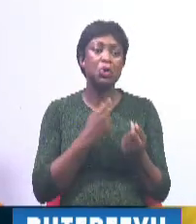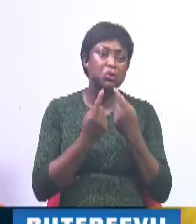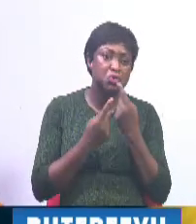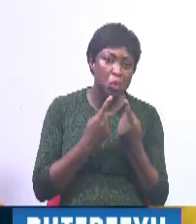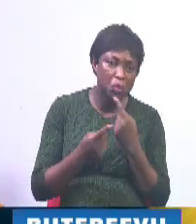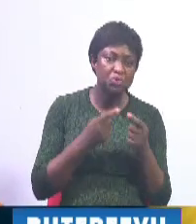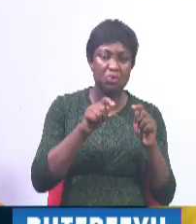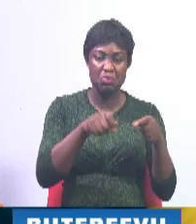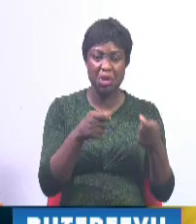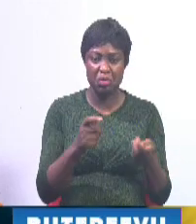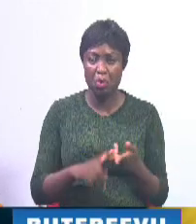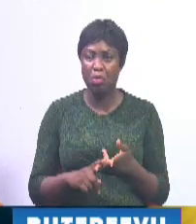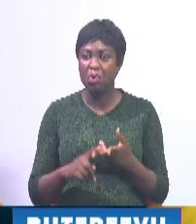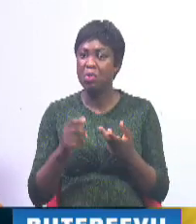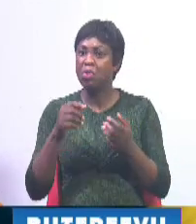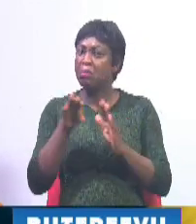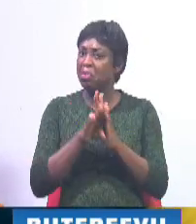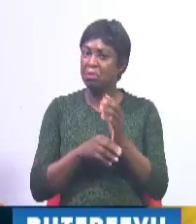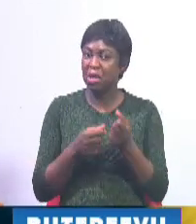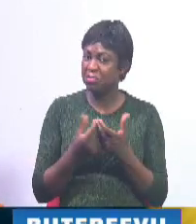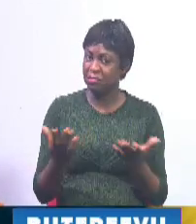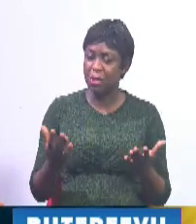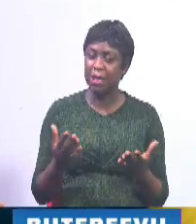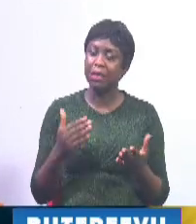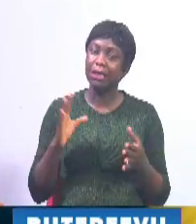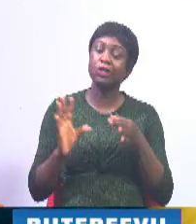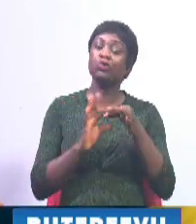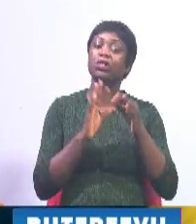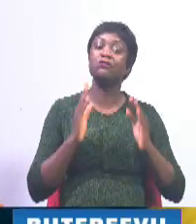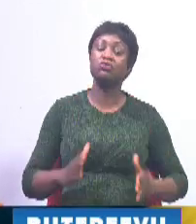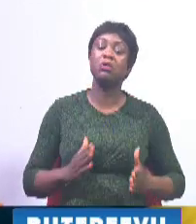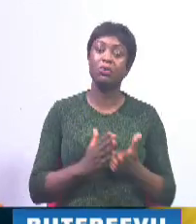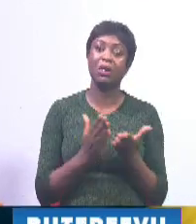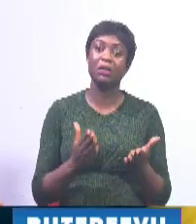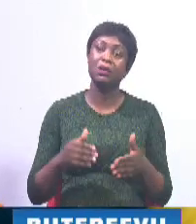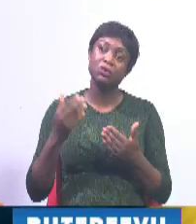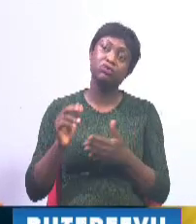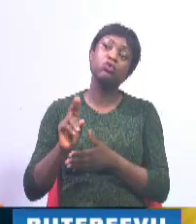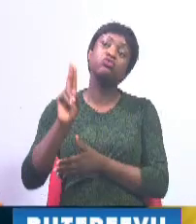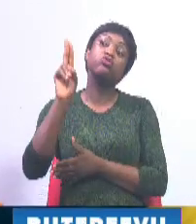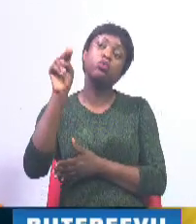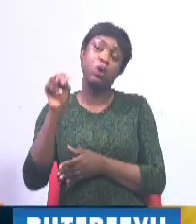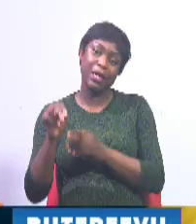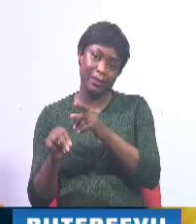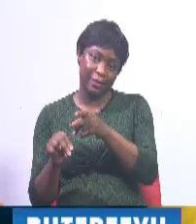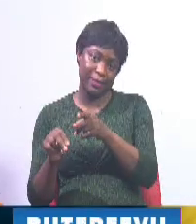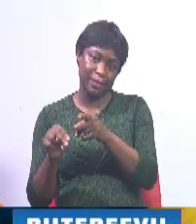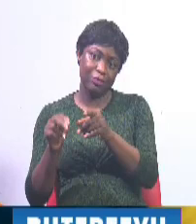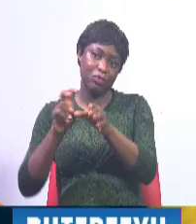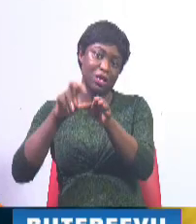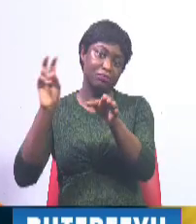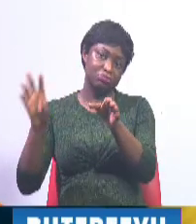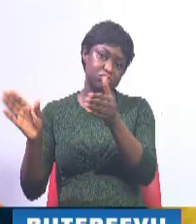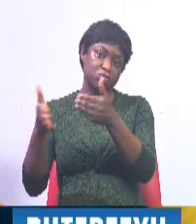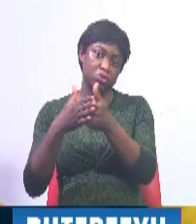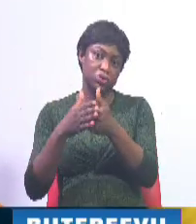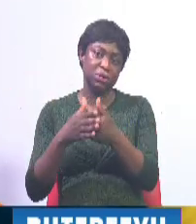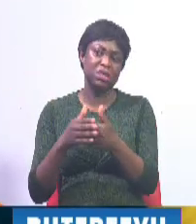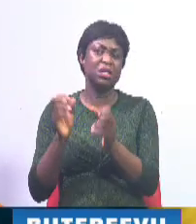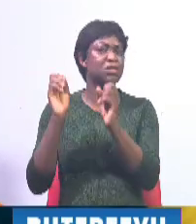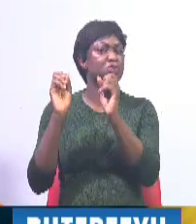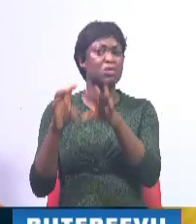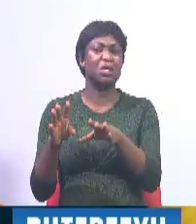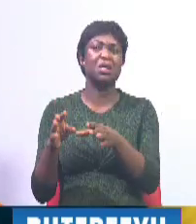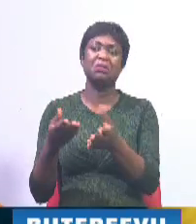tulina activities nyingi ze tubadde tukola ku lw'eddembe ly'obuntu n'olwekyo UN bwebanga egenze tugikkiriza egenda awalala wali